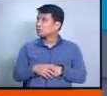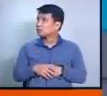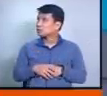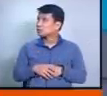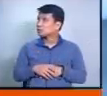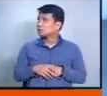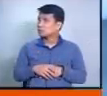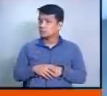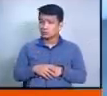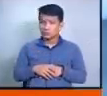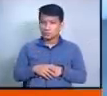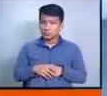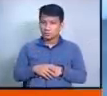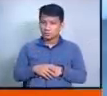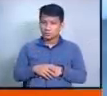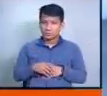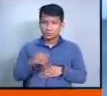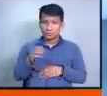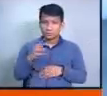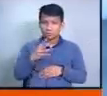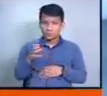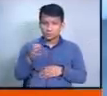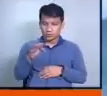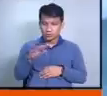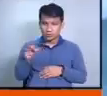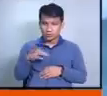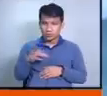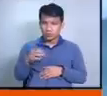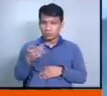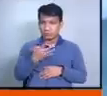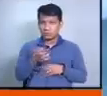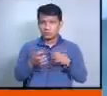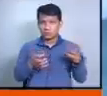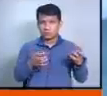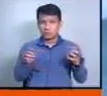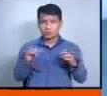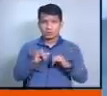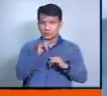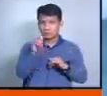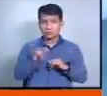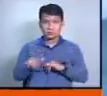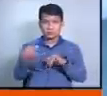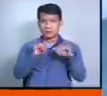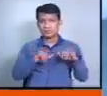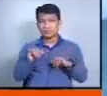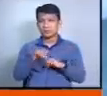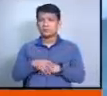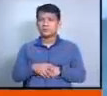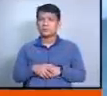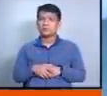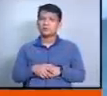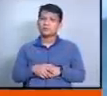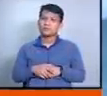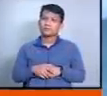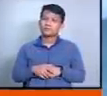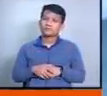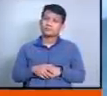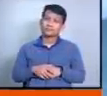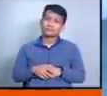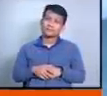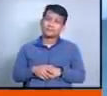466 din sa'yo. Ako po, 499. 200 po. Ah, hindi magkapare-pareho. Okay.